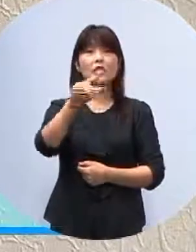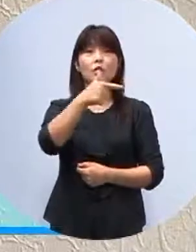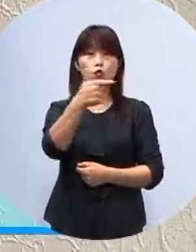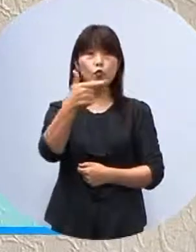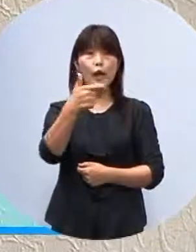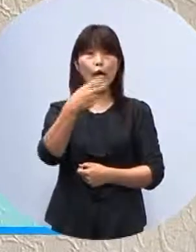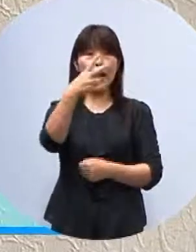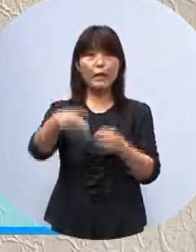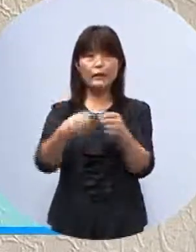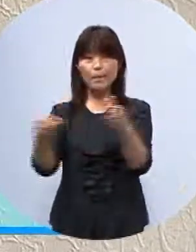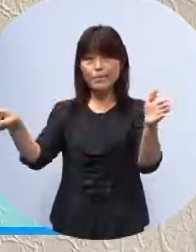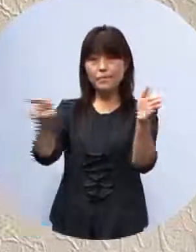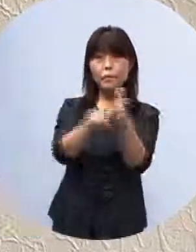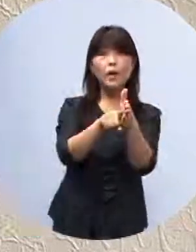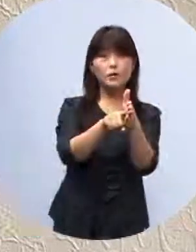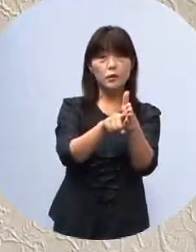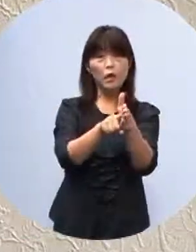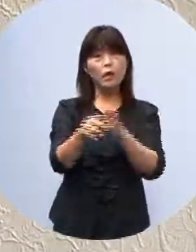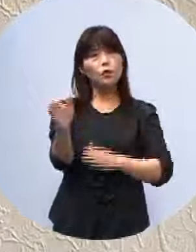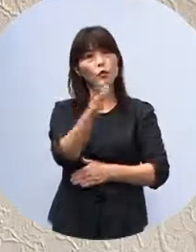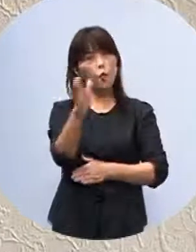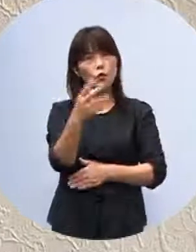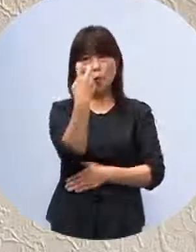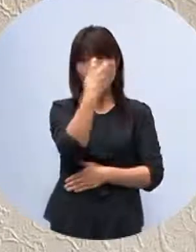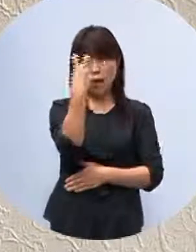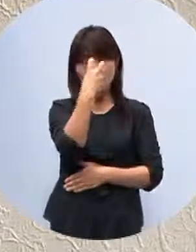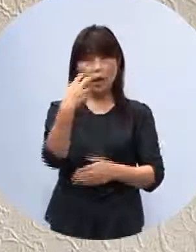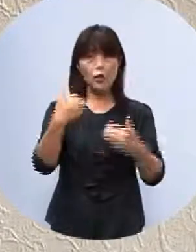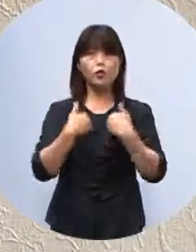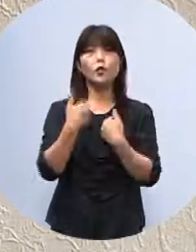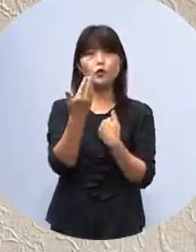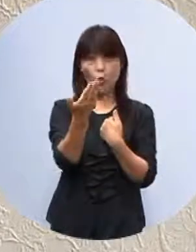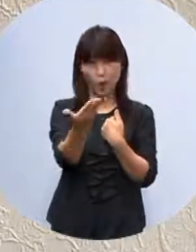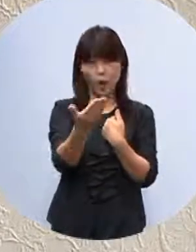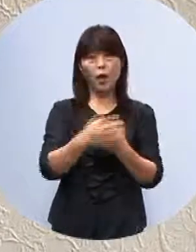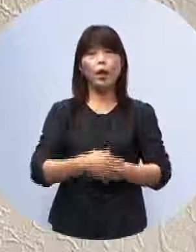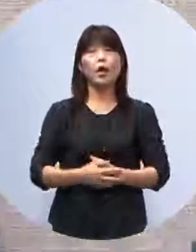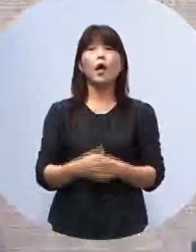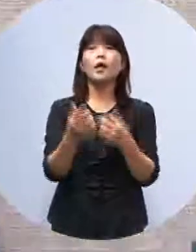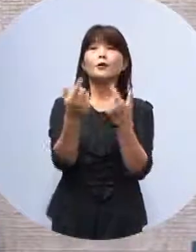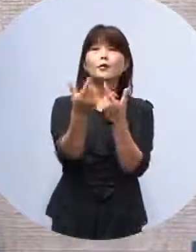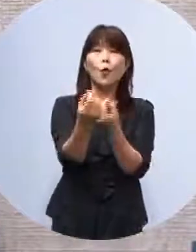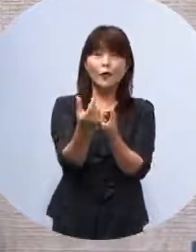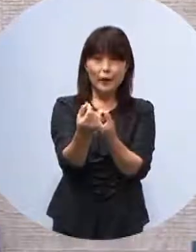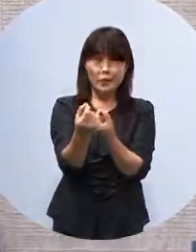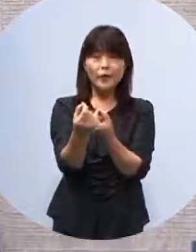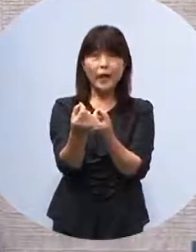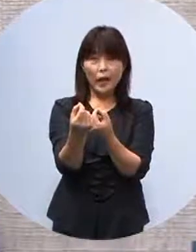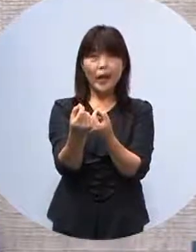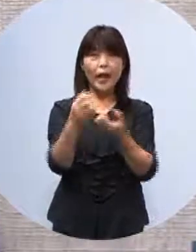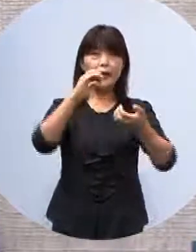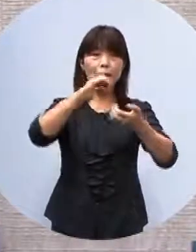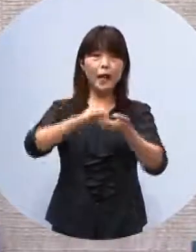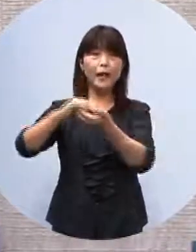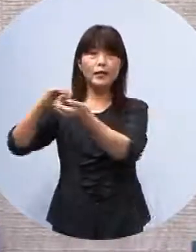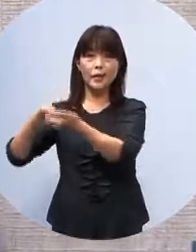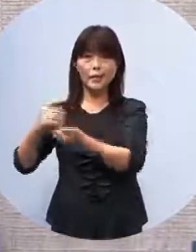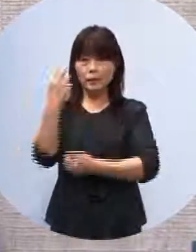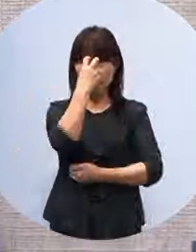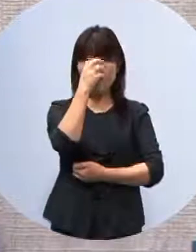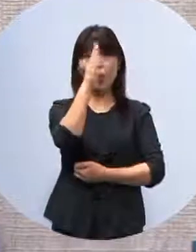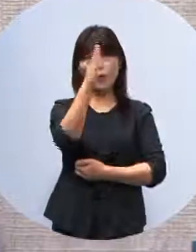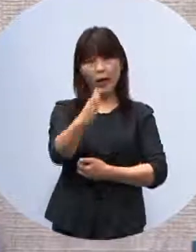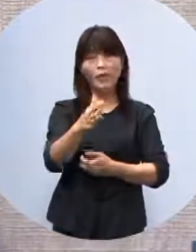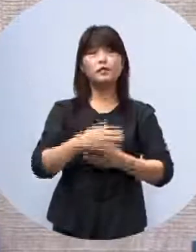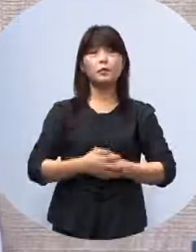から2年経ちましたが、そろそろ点検した方がいいんでしょうか？ そうですね、日頃から定期的に点検をお